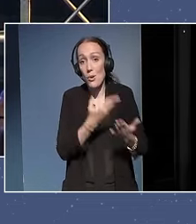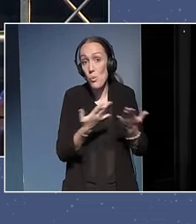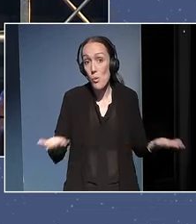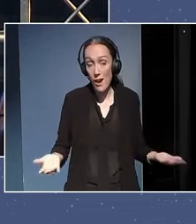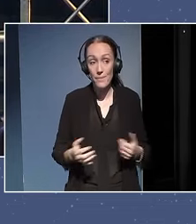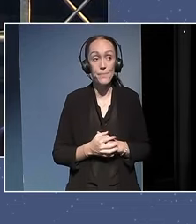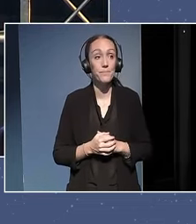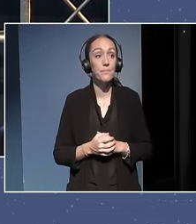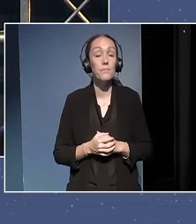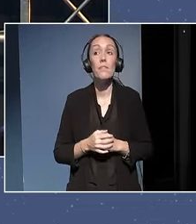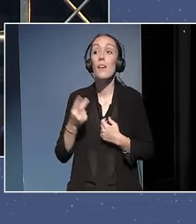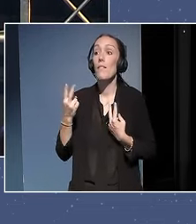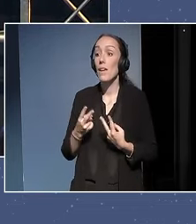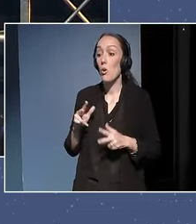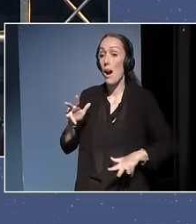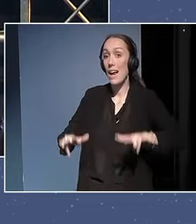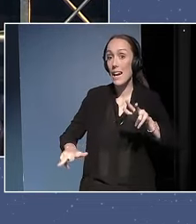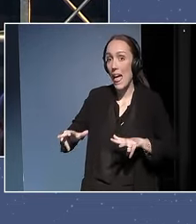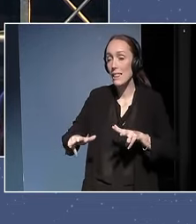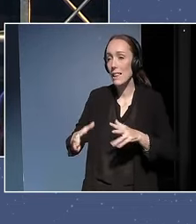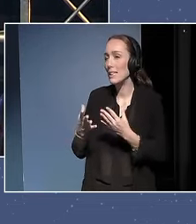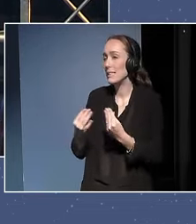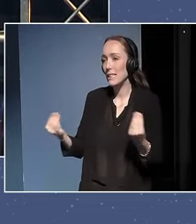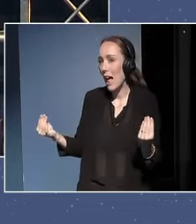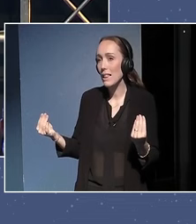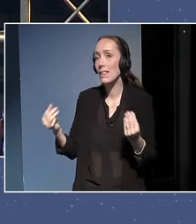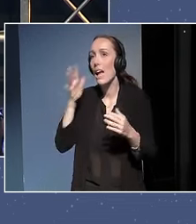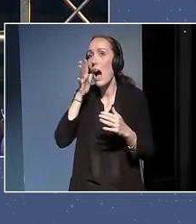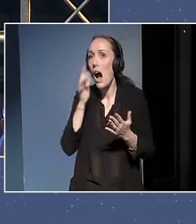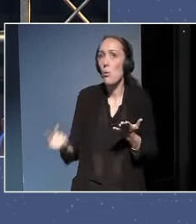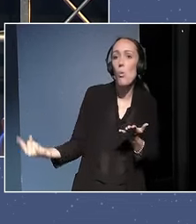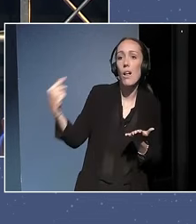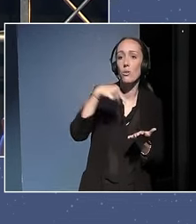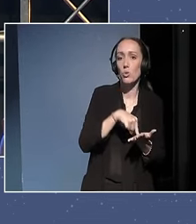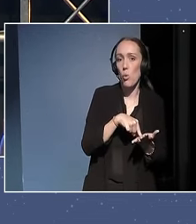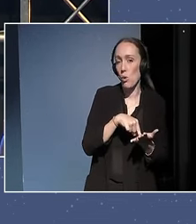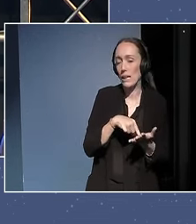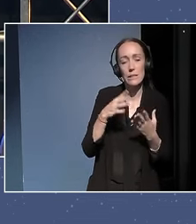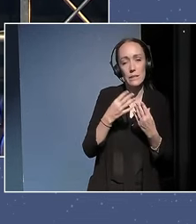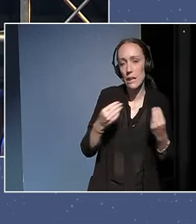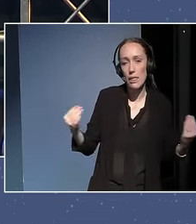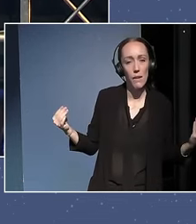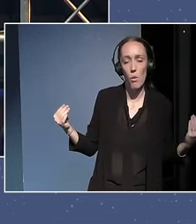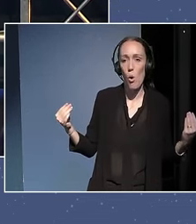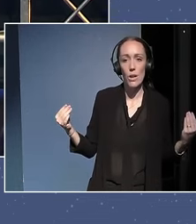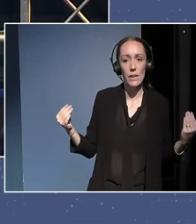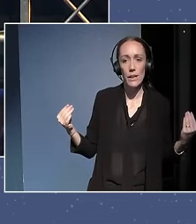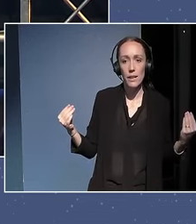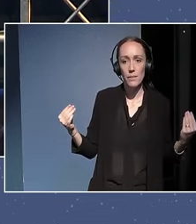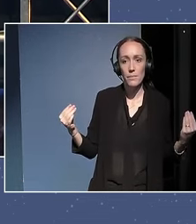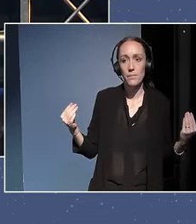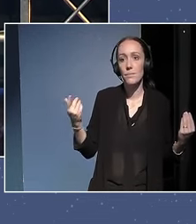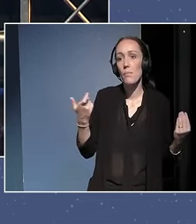tantissime volte sono tornati in acqua diciamo tornati perché gli antenati dei rettili esatto sono usciti